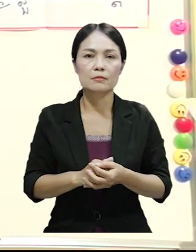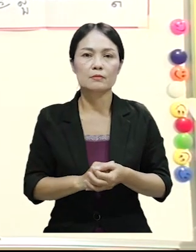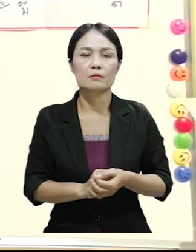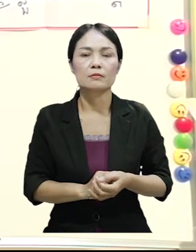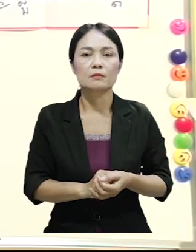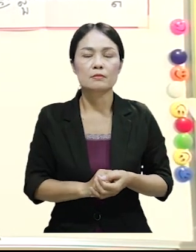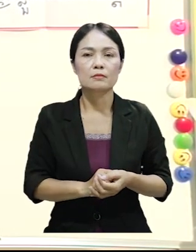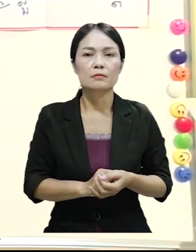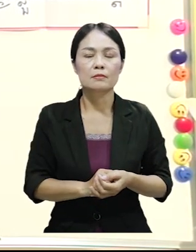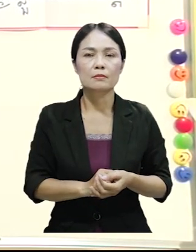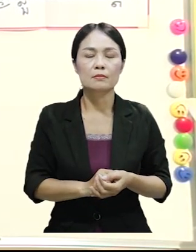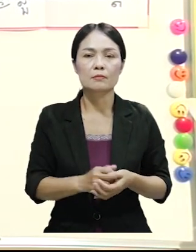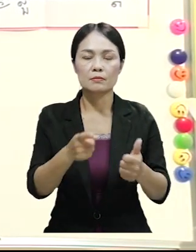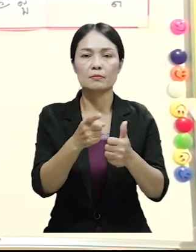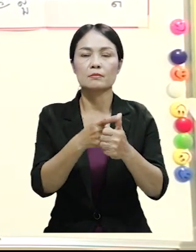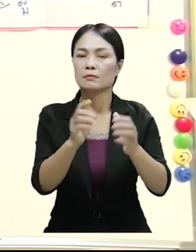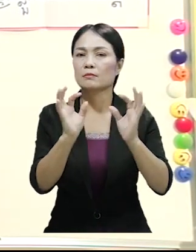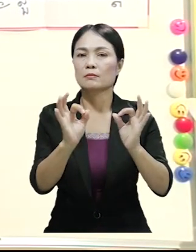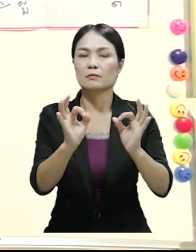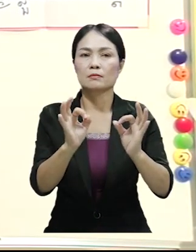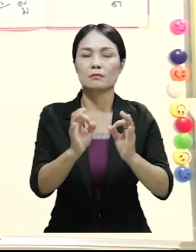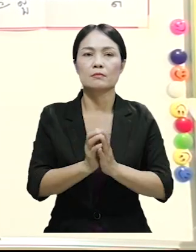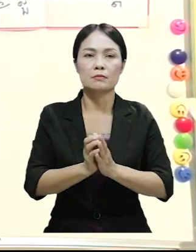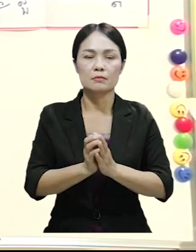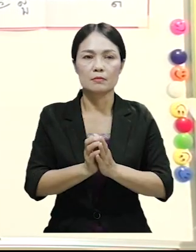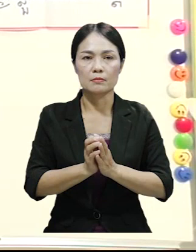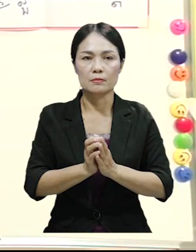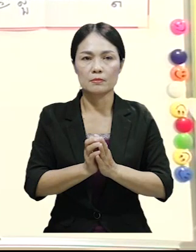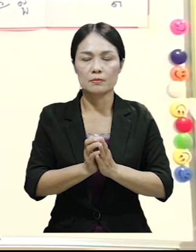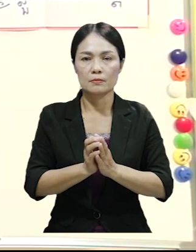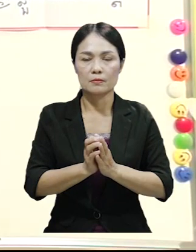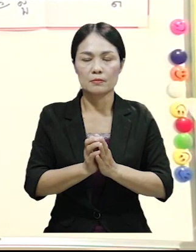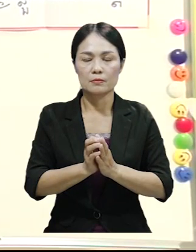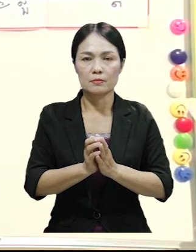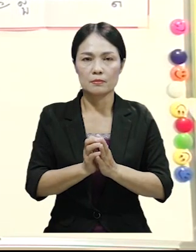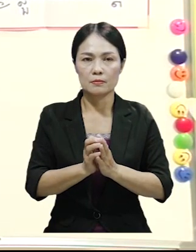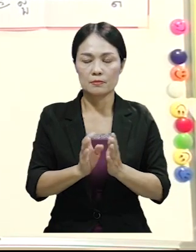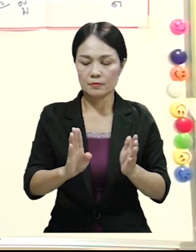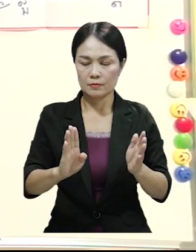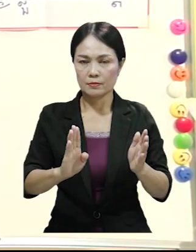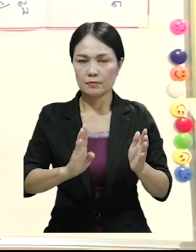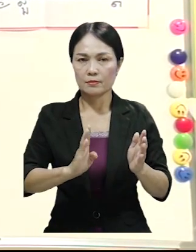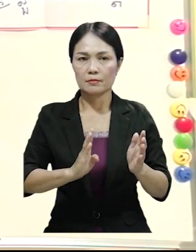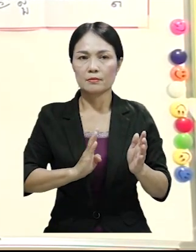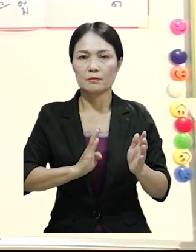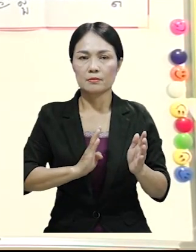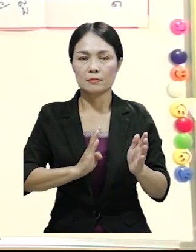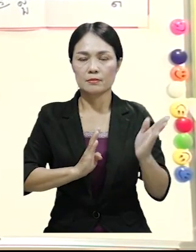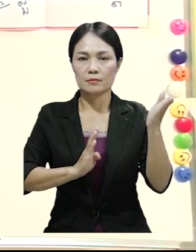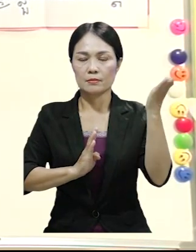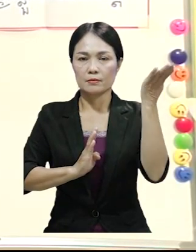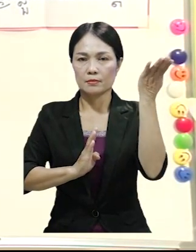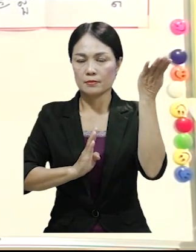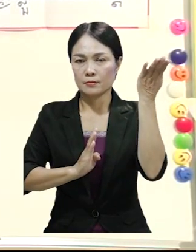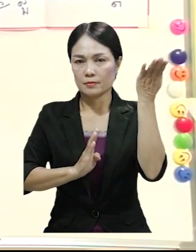បាទហោដំបងយើងត្រៀមបាទដៃឆ្វេងណាដៃស្ដាំនៅត្រង់ចុងដង្ហើមដៃឆ្វេងលាឡើងលើ